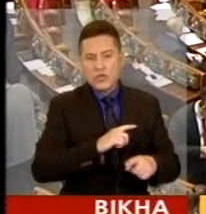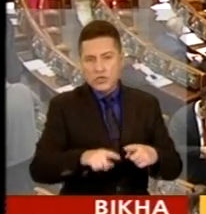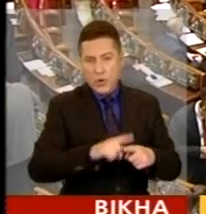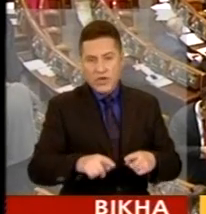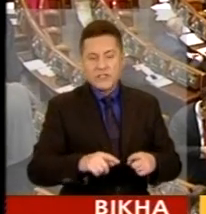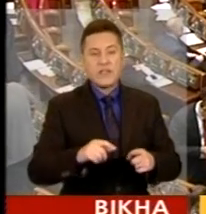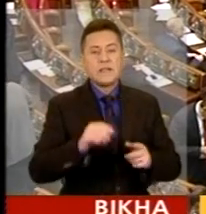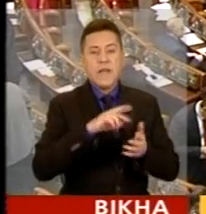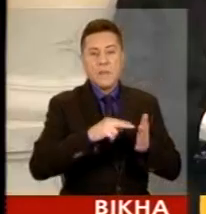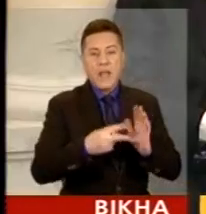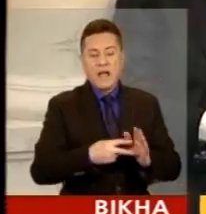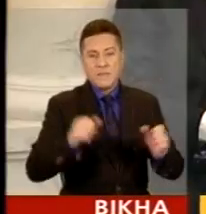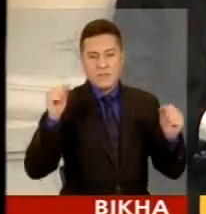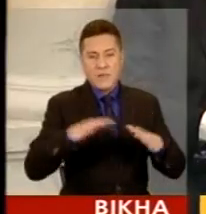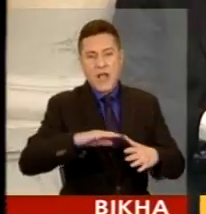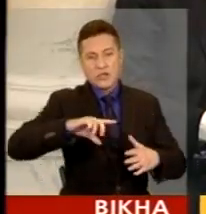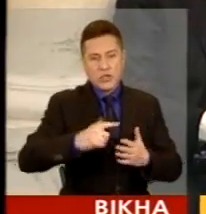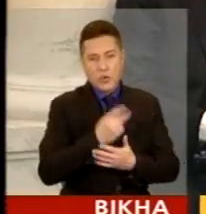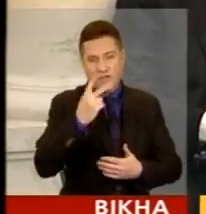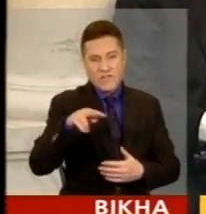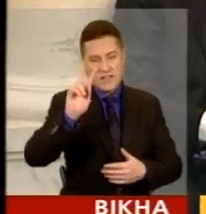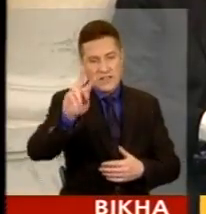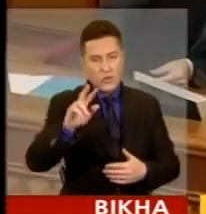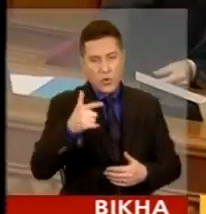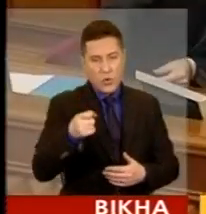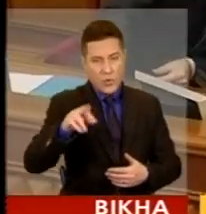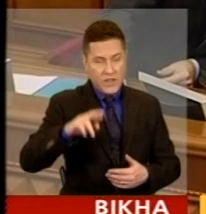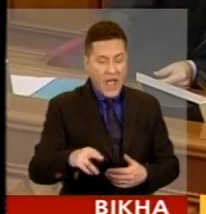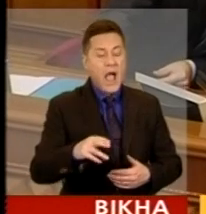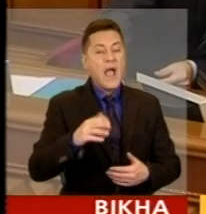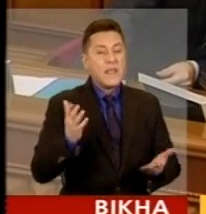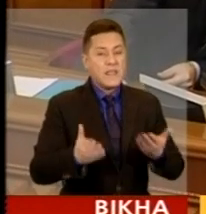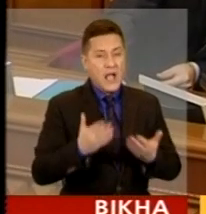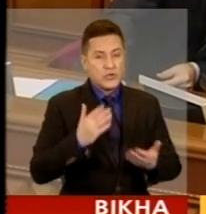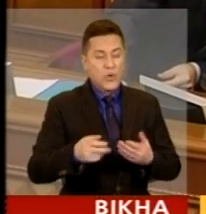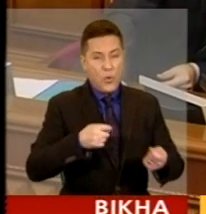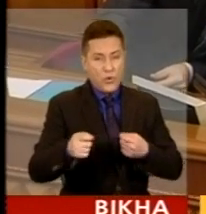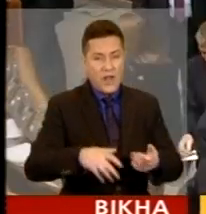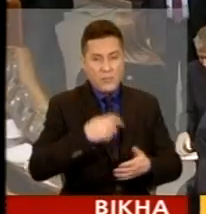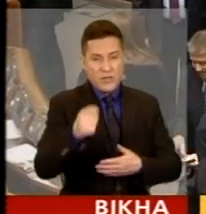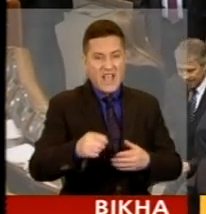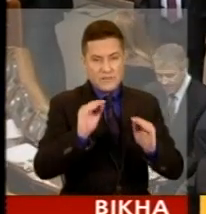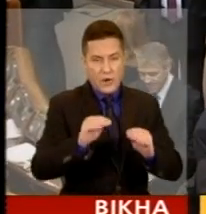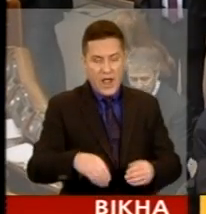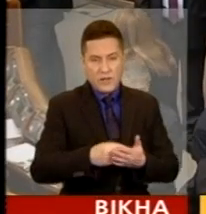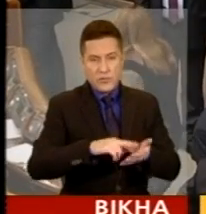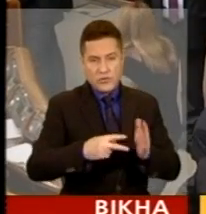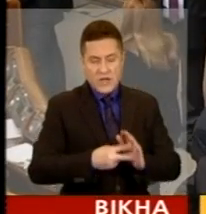депутати збираються знову 22 грудня. Але якщо уряд раніше подасть проект державного бюджету, парламентарі обіцяють